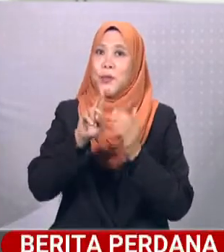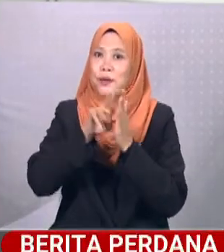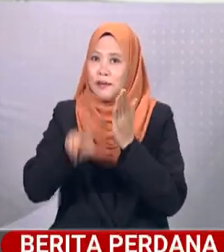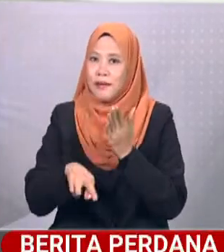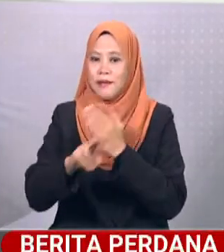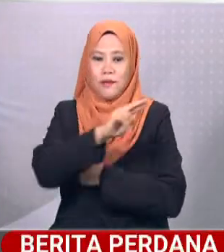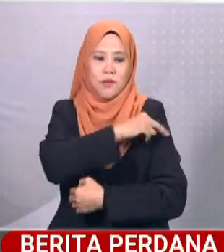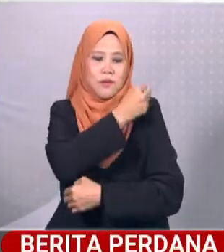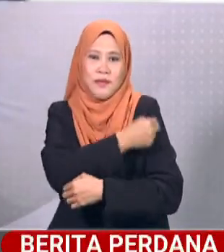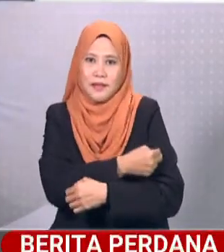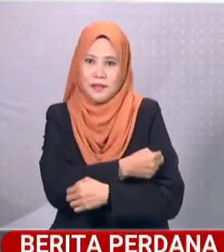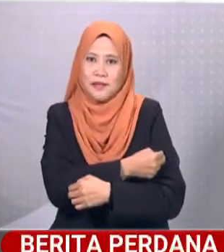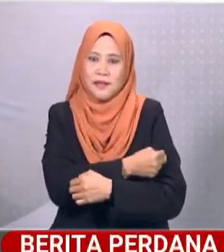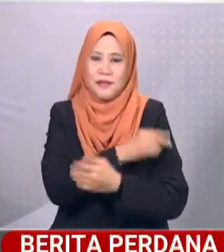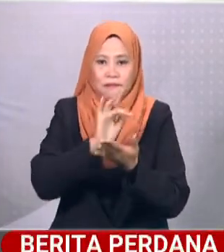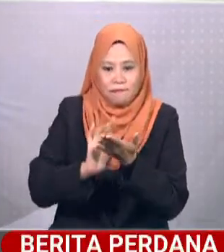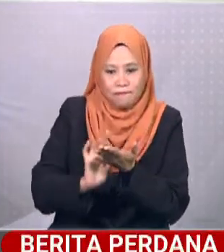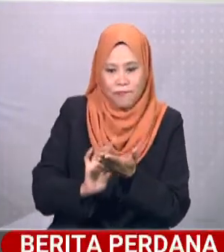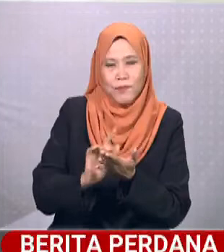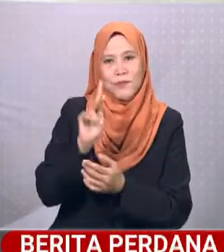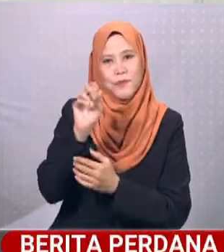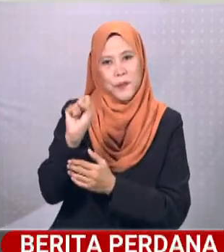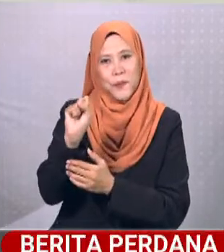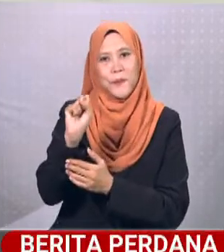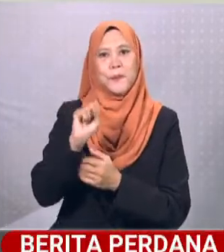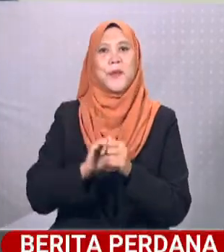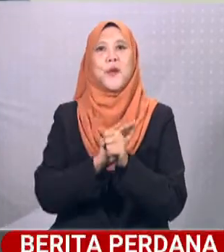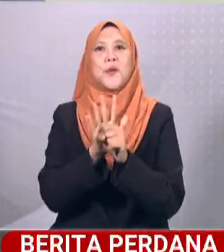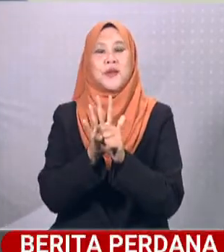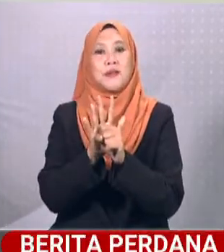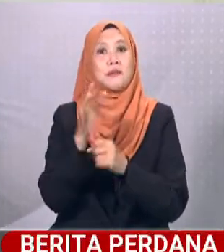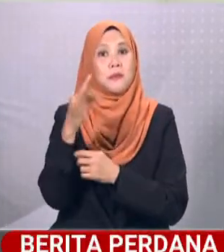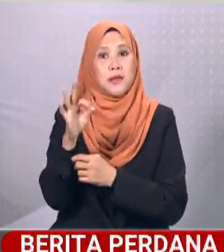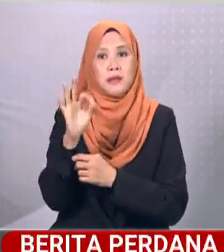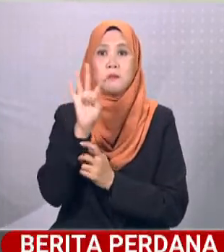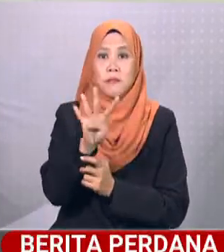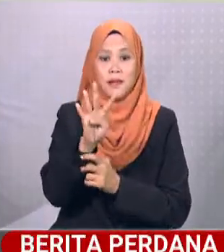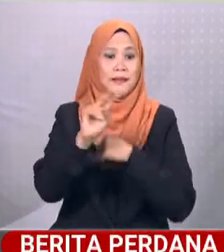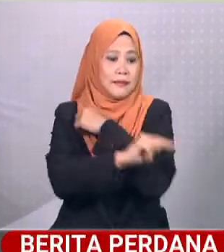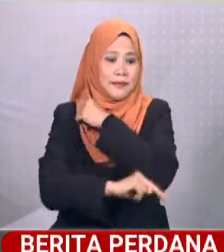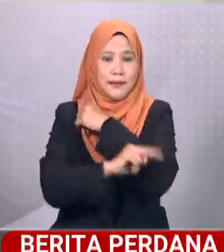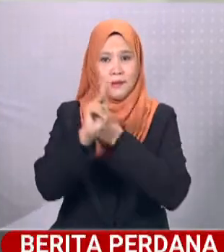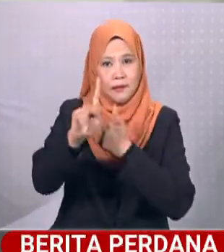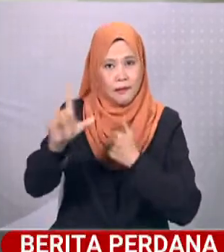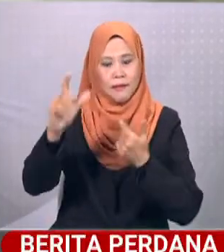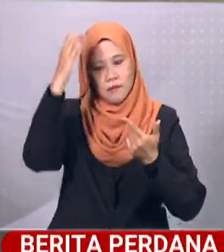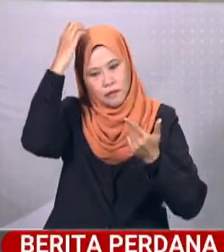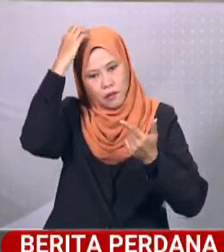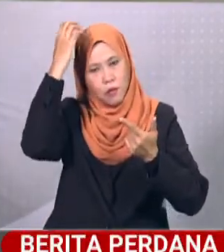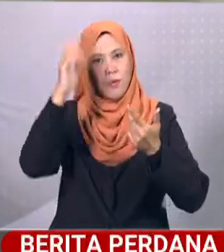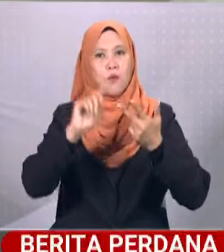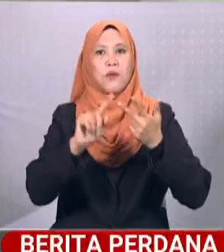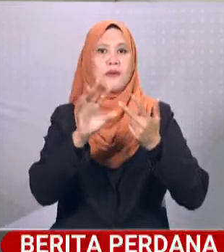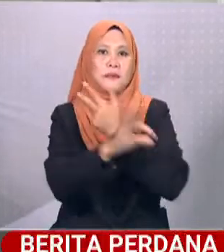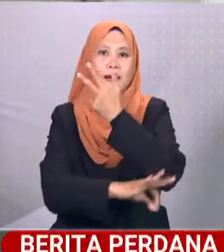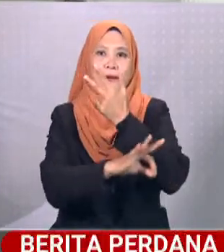dari hospital yang merawat kes COVID-19 dari 4 buah negeri iaitu Kuala Lumpur, Selangor,